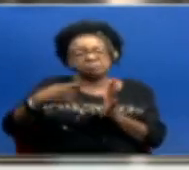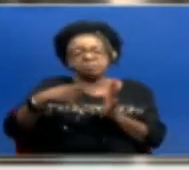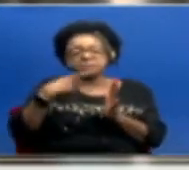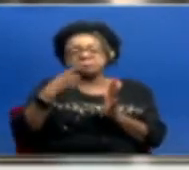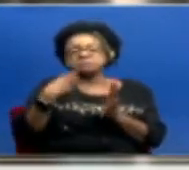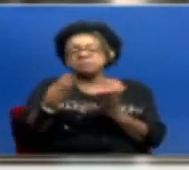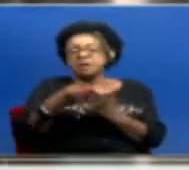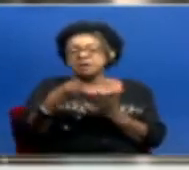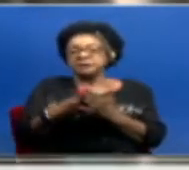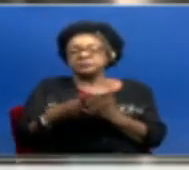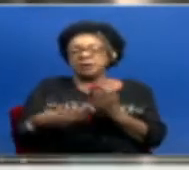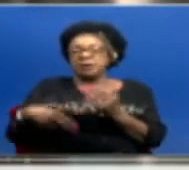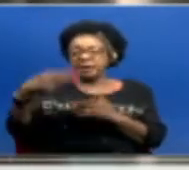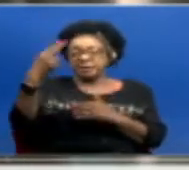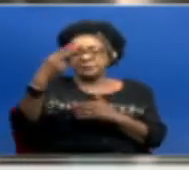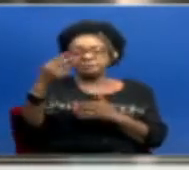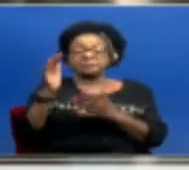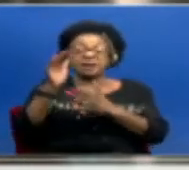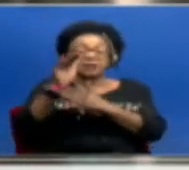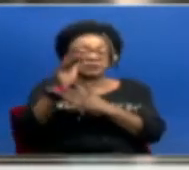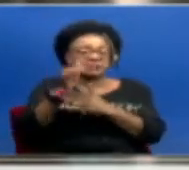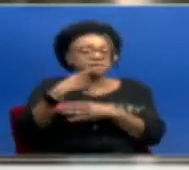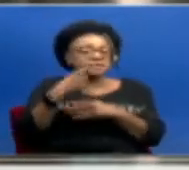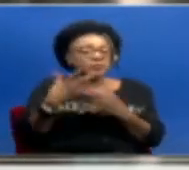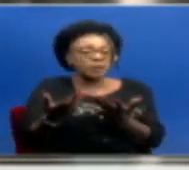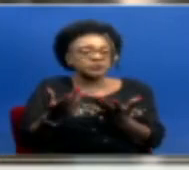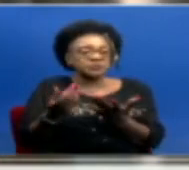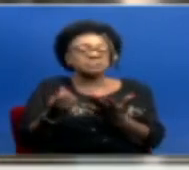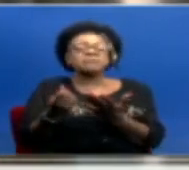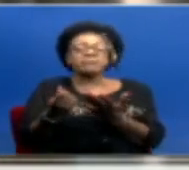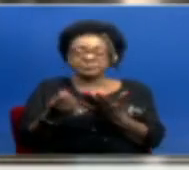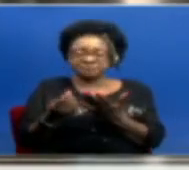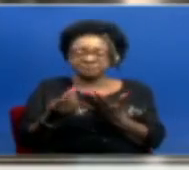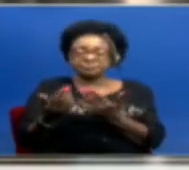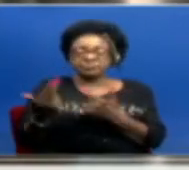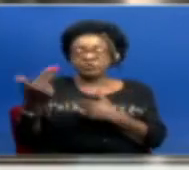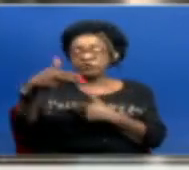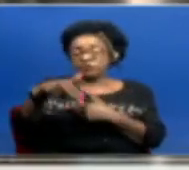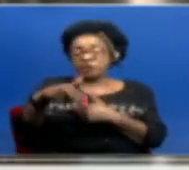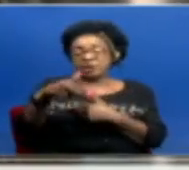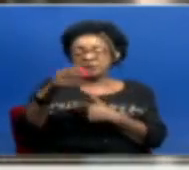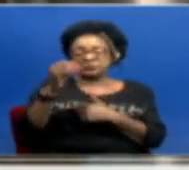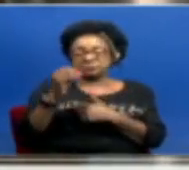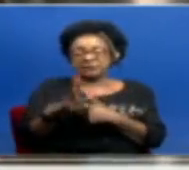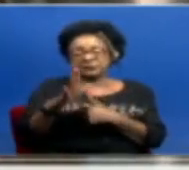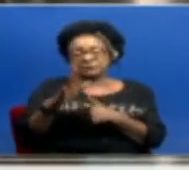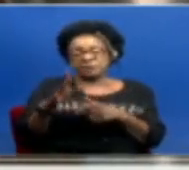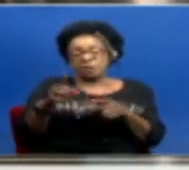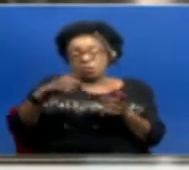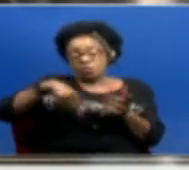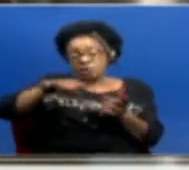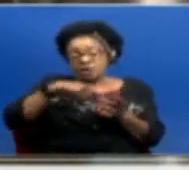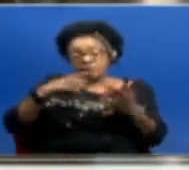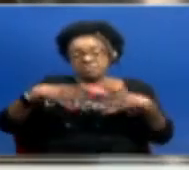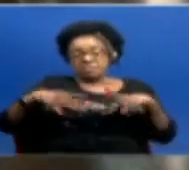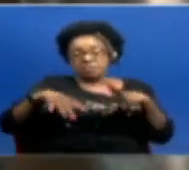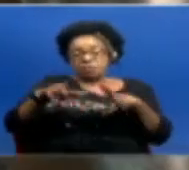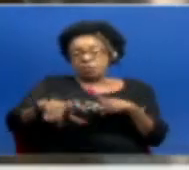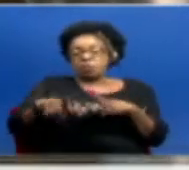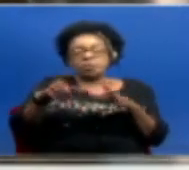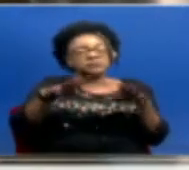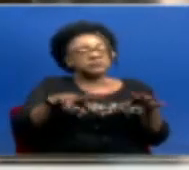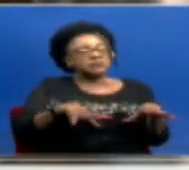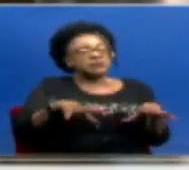imepanda, nimeuliza nikaambiwa mafuta ndio imepanda. Sasa sisi kama Wakenya wa chini tutaumia.